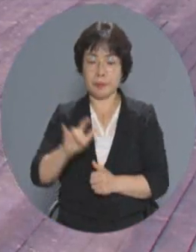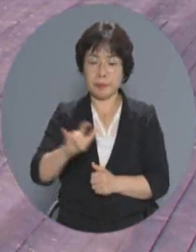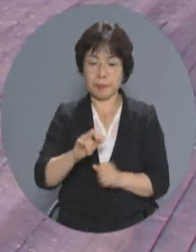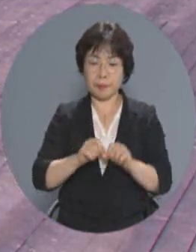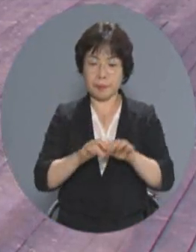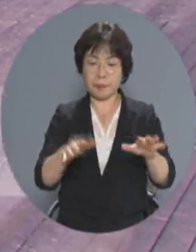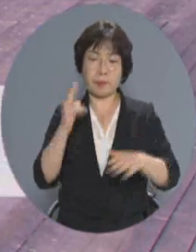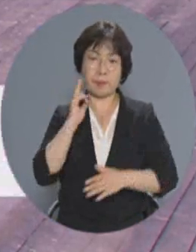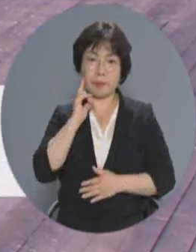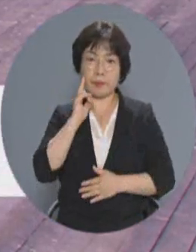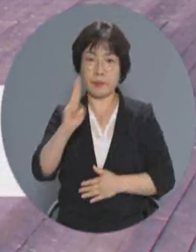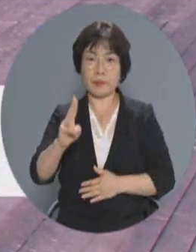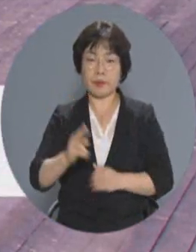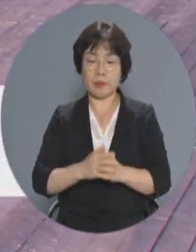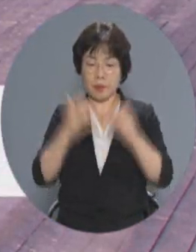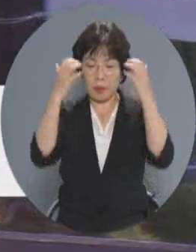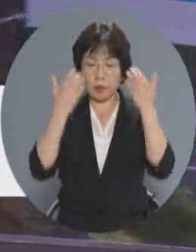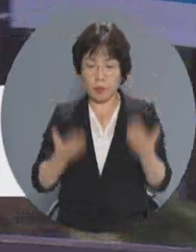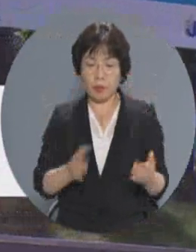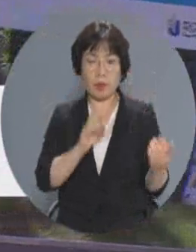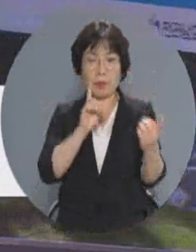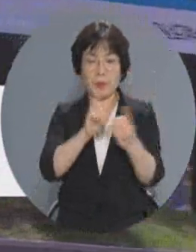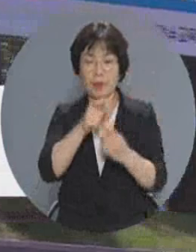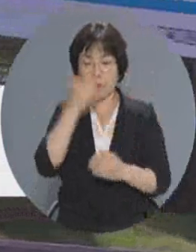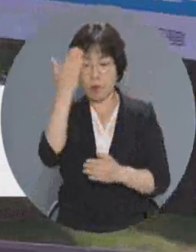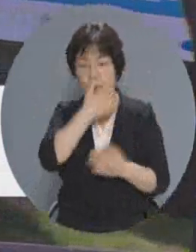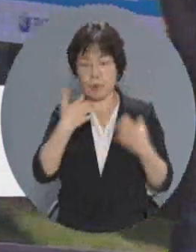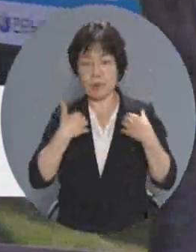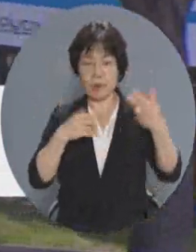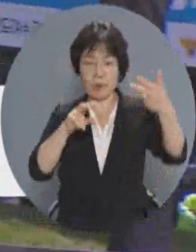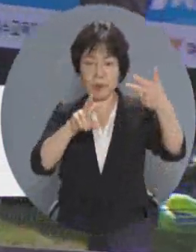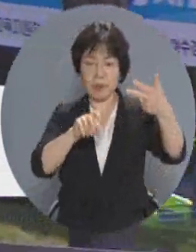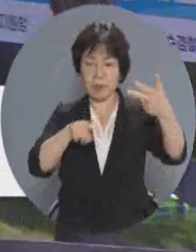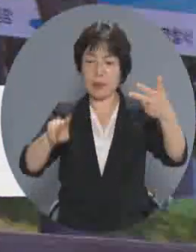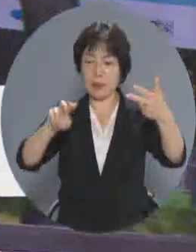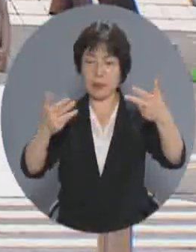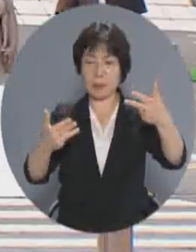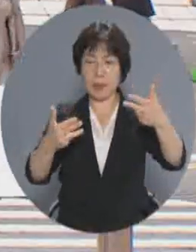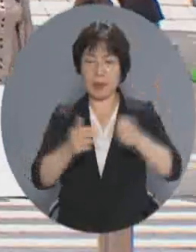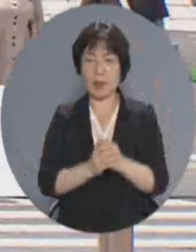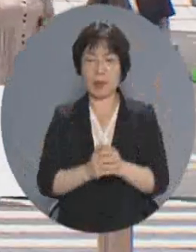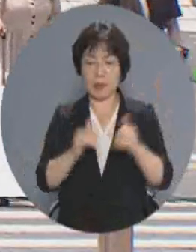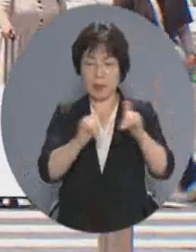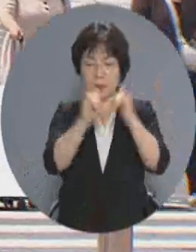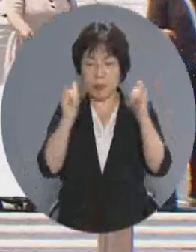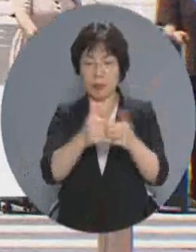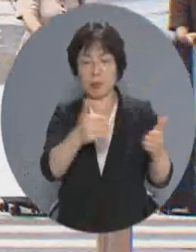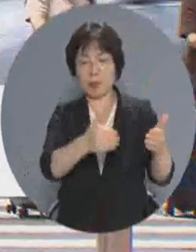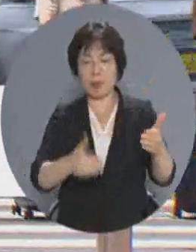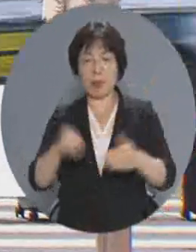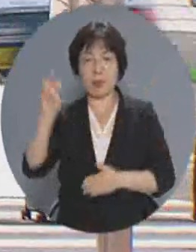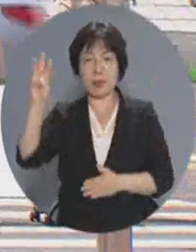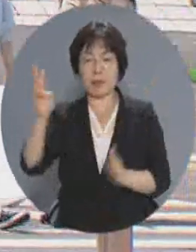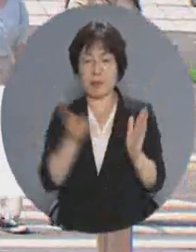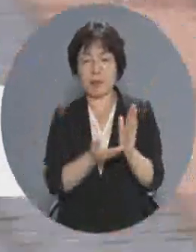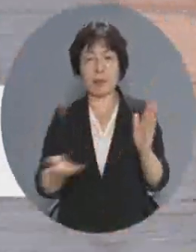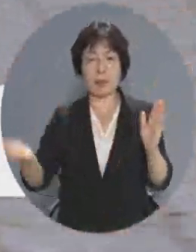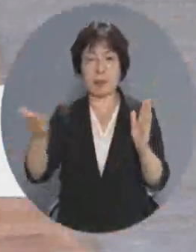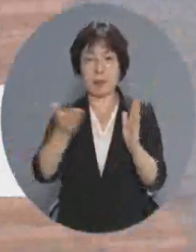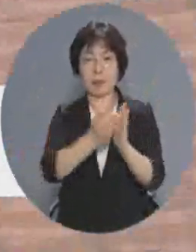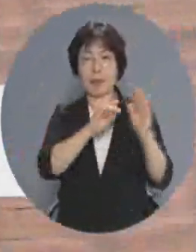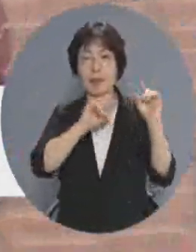상황이 심각해짐에 따라 피서철을 앞둔 여수시는 22일부터 28일까지 사회적 거리 두기를 3단계로